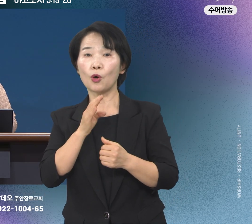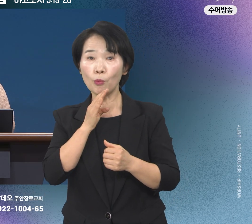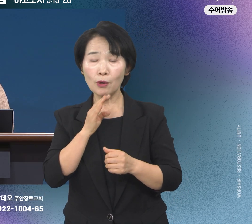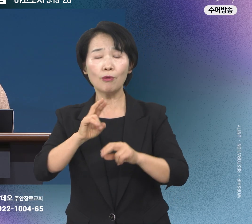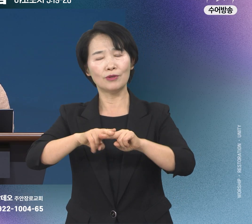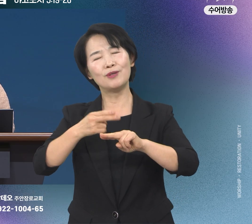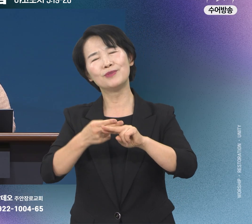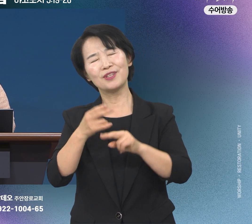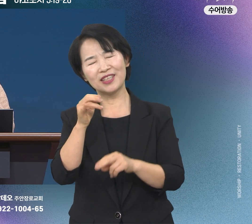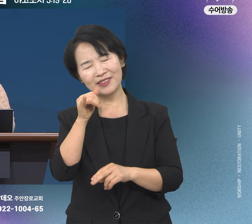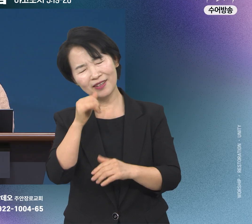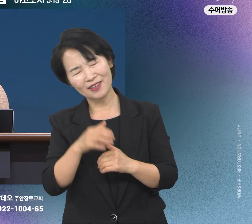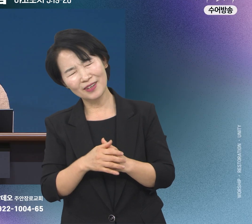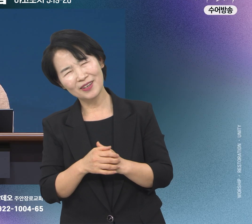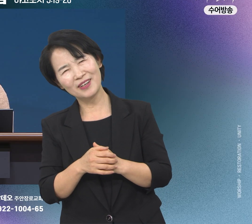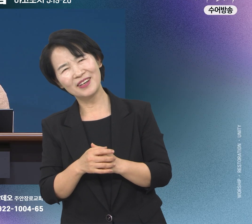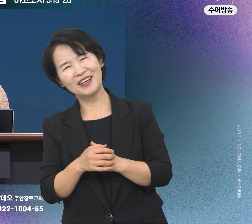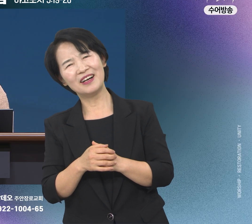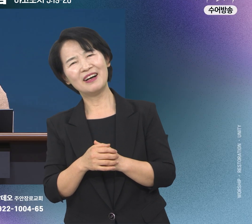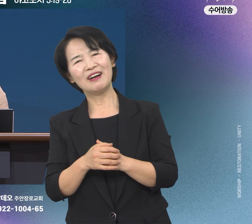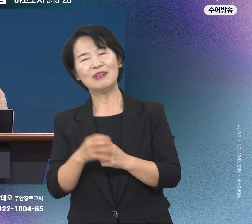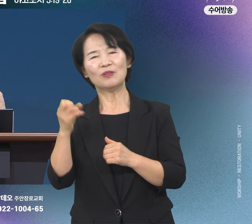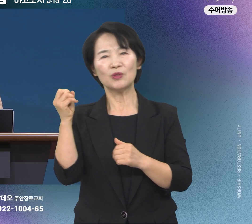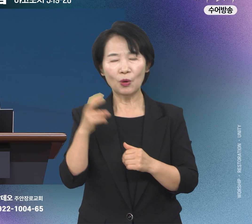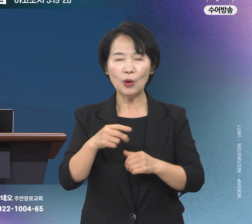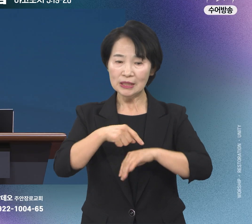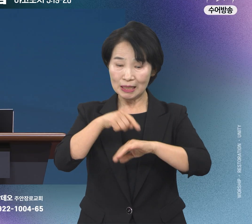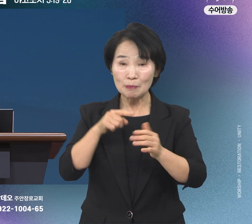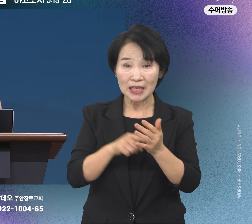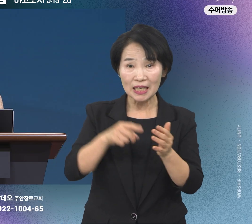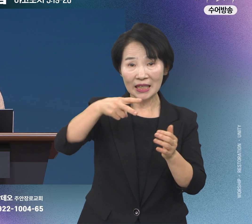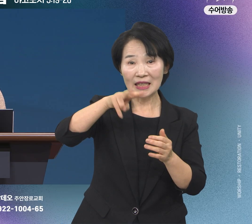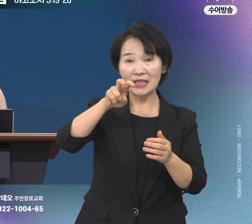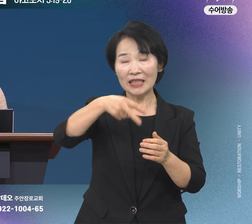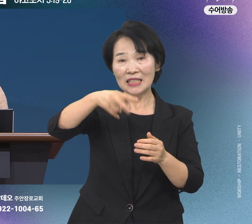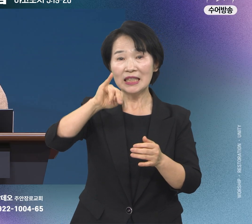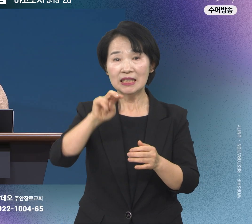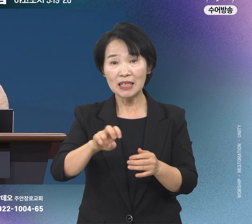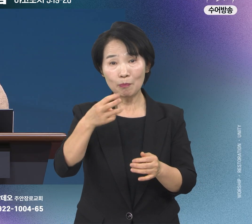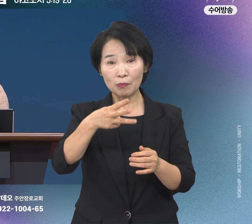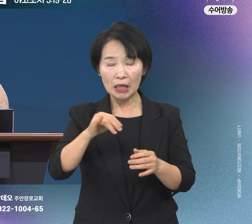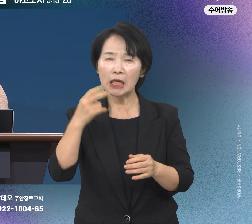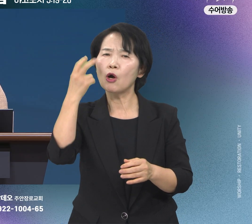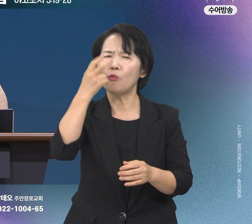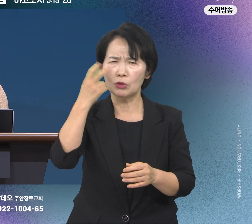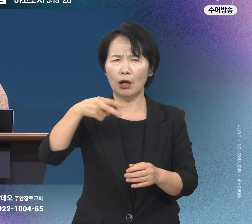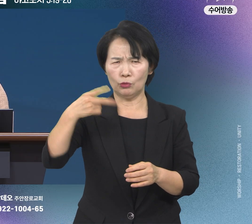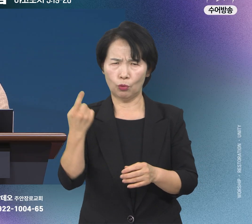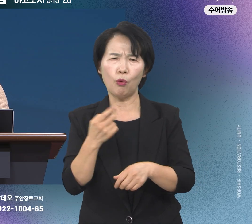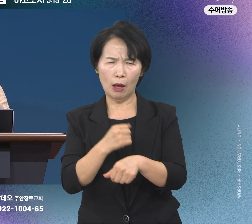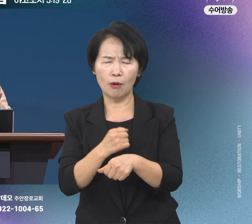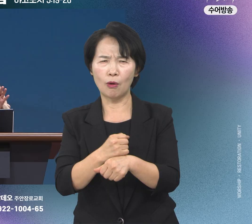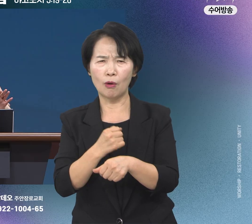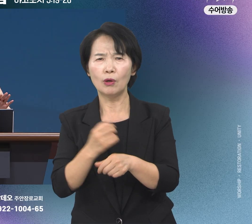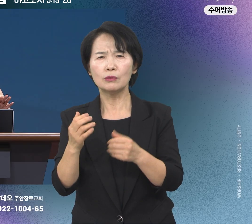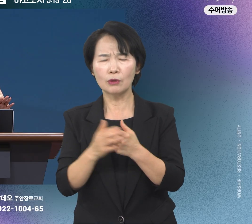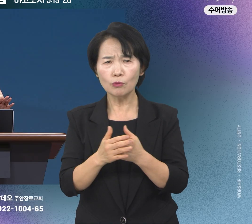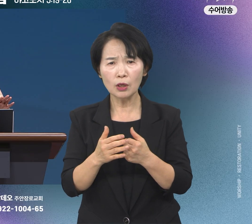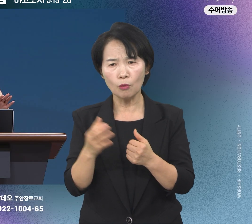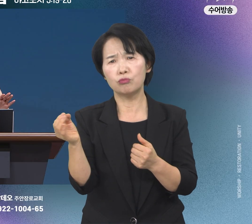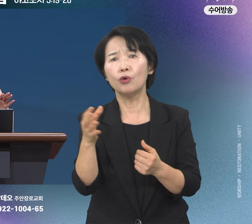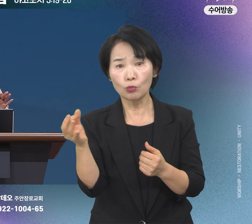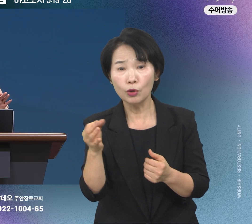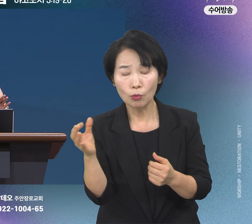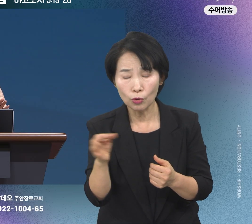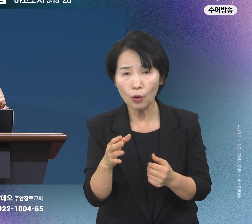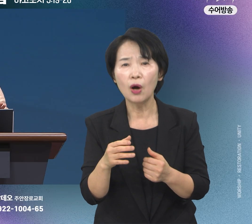합니다. 무료로 이제 심리 검사도 한다고 하니까 이거 흔치 않은 기회예요. 한번 해보시겠어요? 그럼 저는 그 친구를 우연히 만난